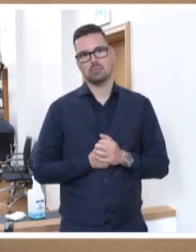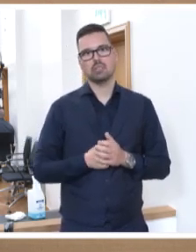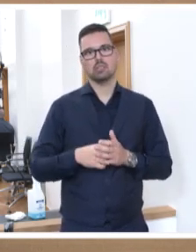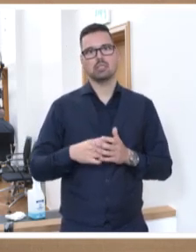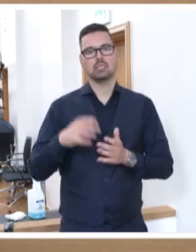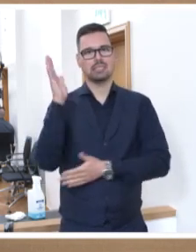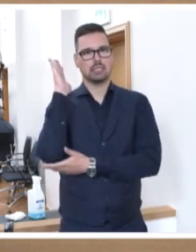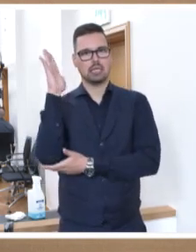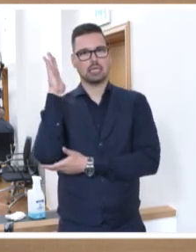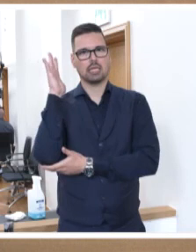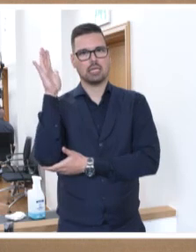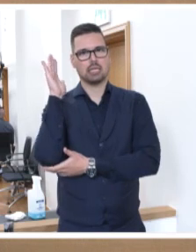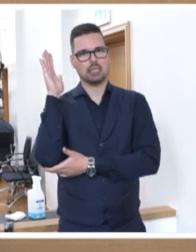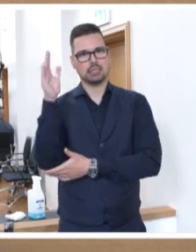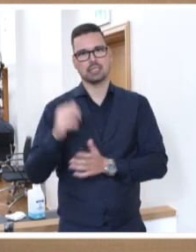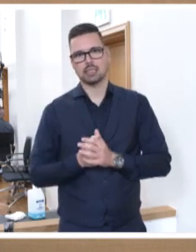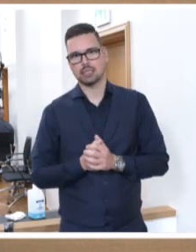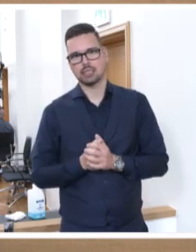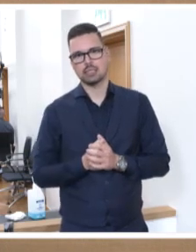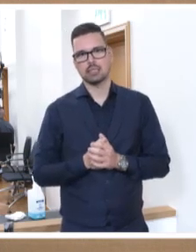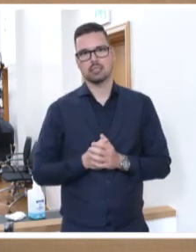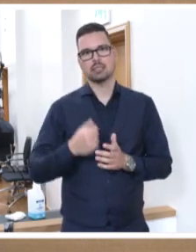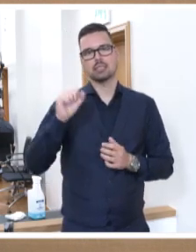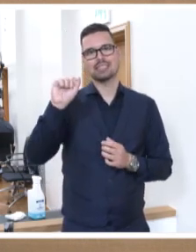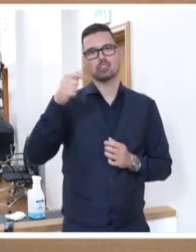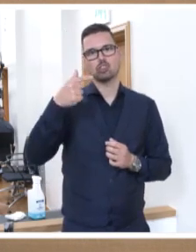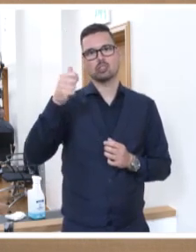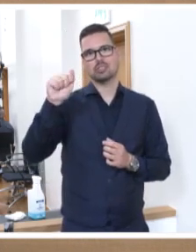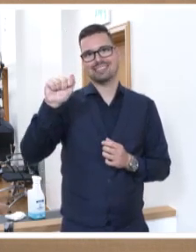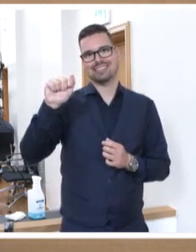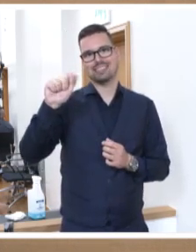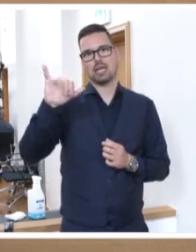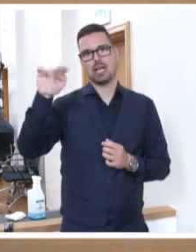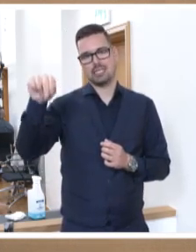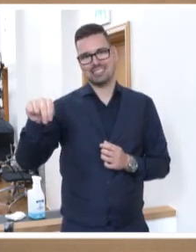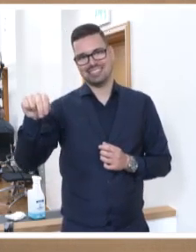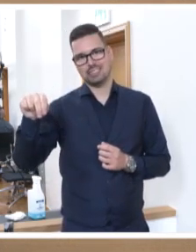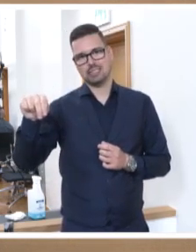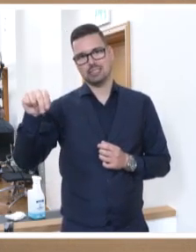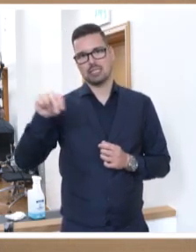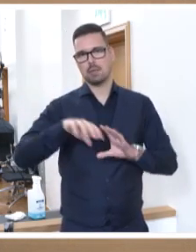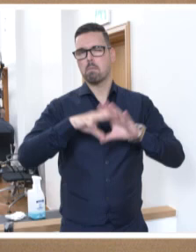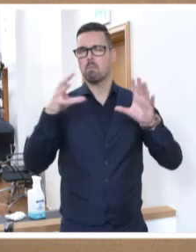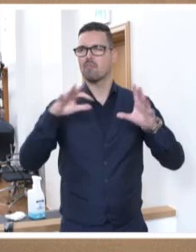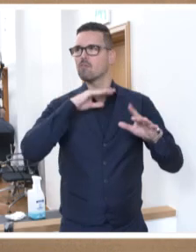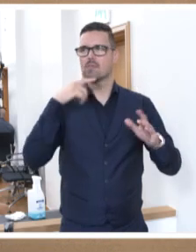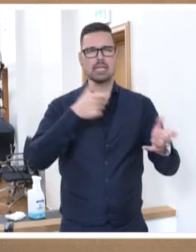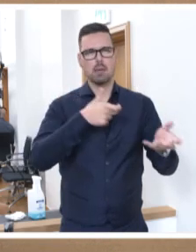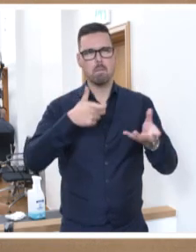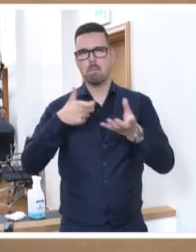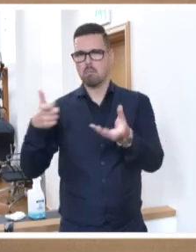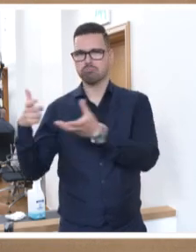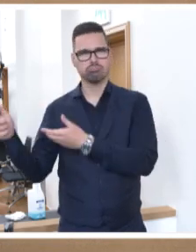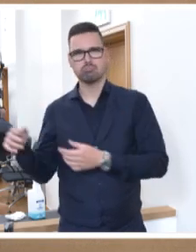Reden verherrlicht er den Massenmörder Stalin, der den Sowjetkolonialismus durchgepeitscht hat